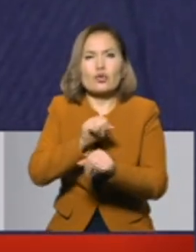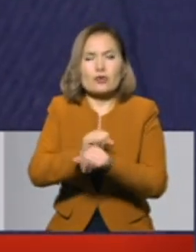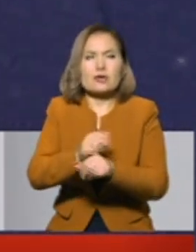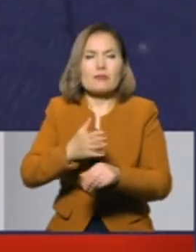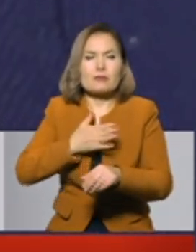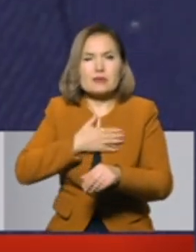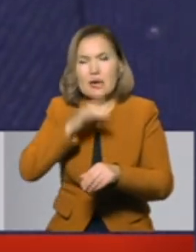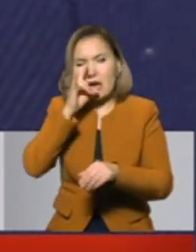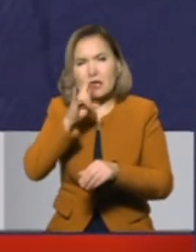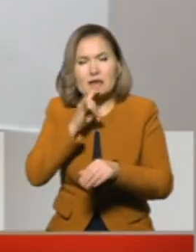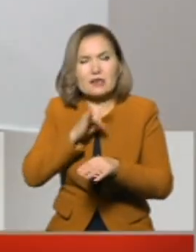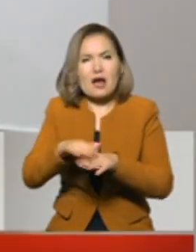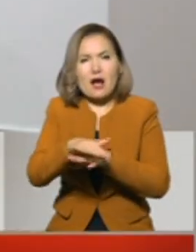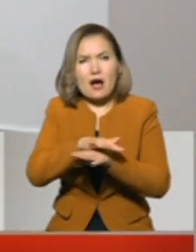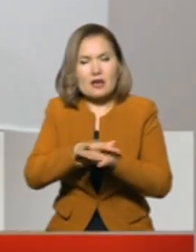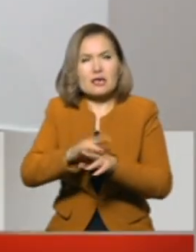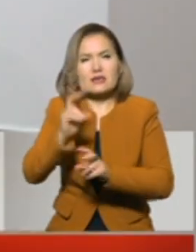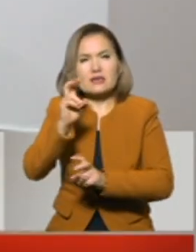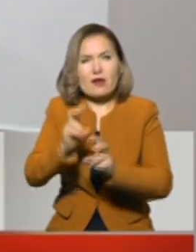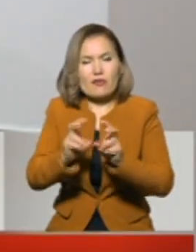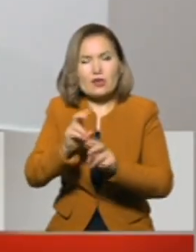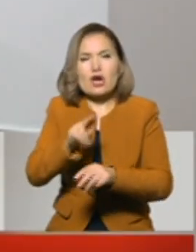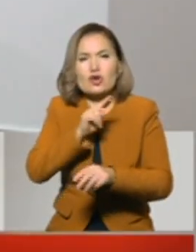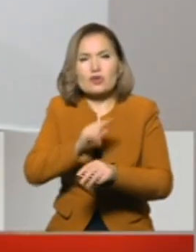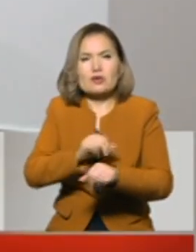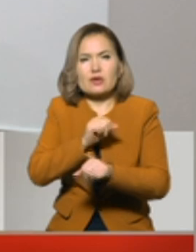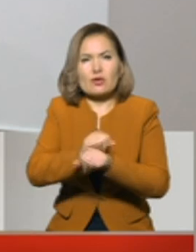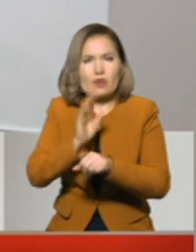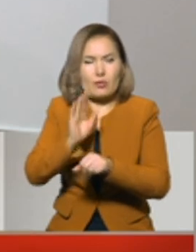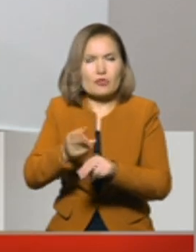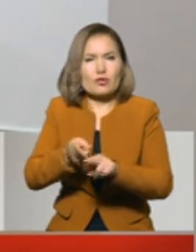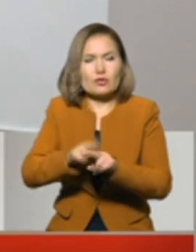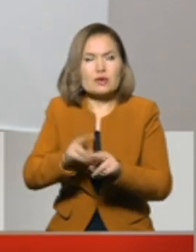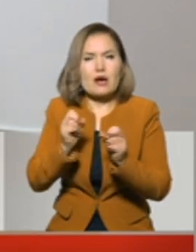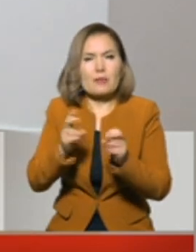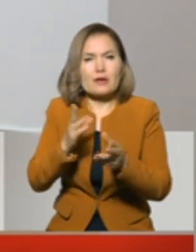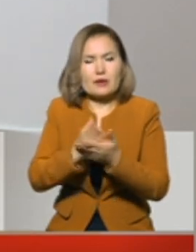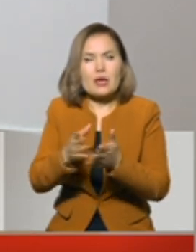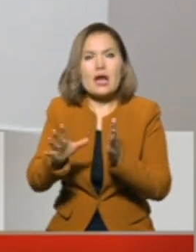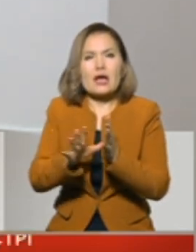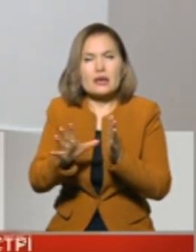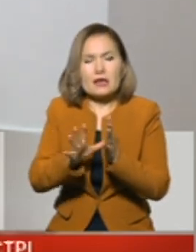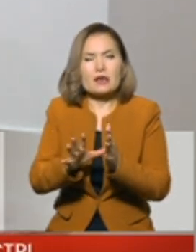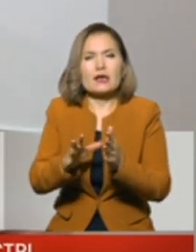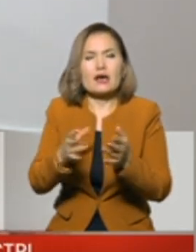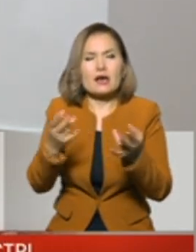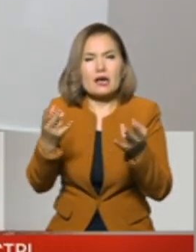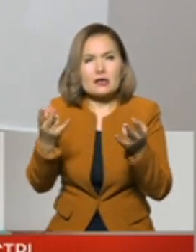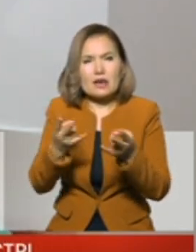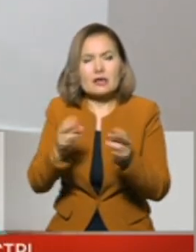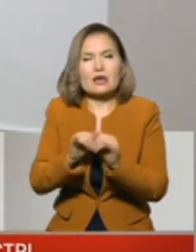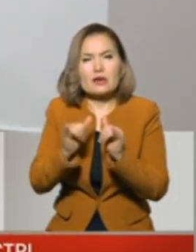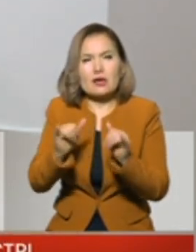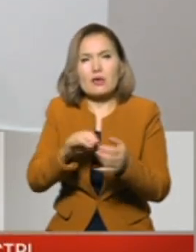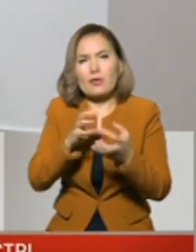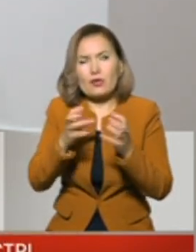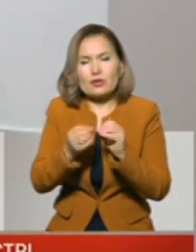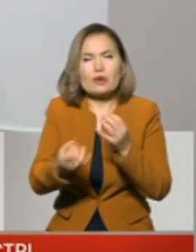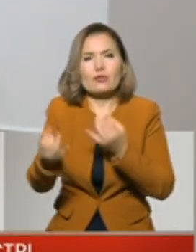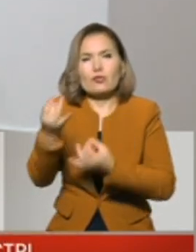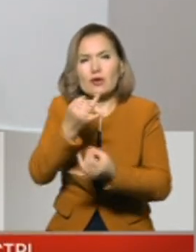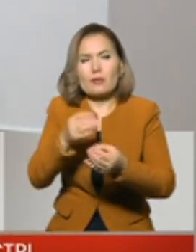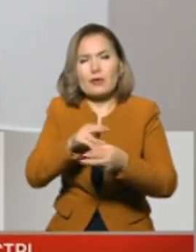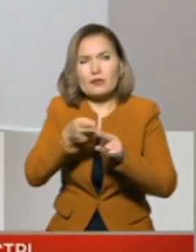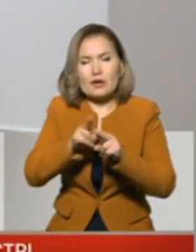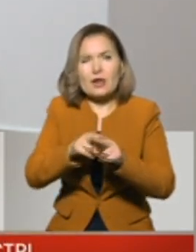адам жиналады. Бұл үлкен мамандар біріншіден. Біздер мына ядролық энергетиканы айтып жатырмыз ғой, жаңаның өзінде біздер әңгіме қарастырып жатырмыз.